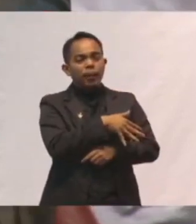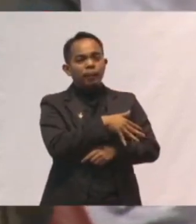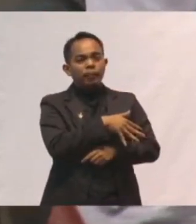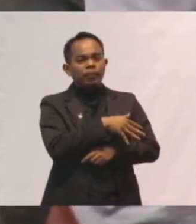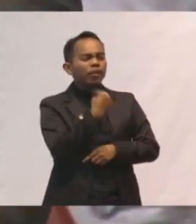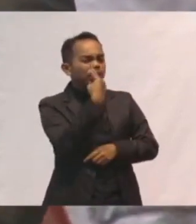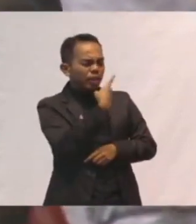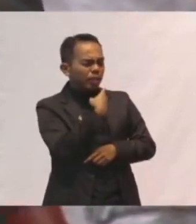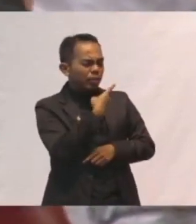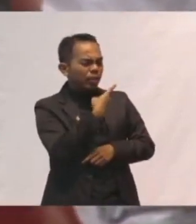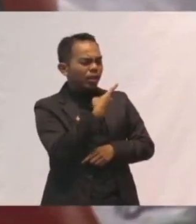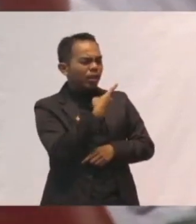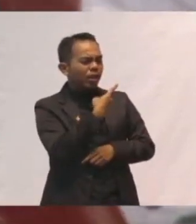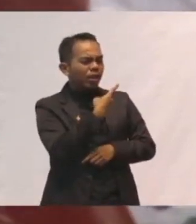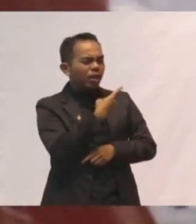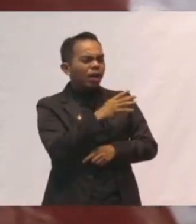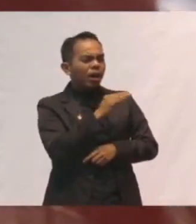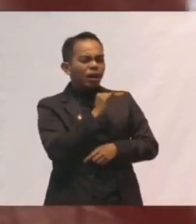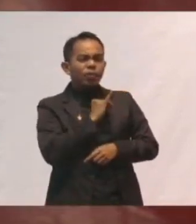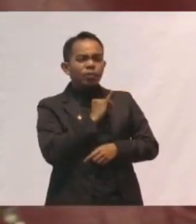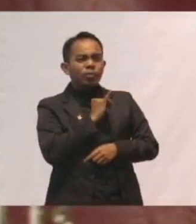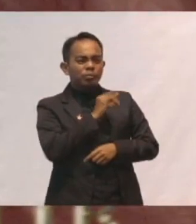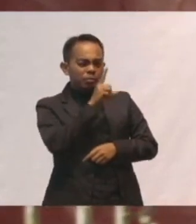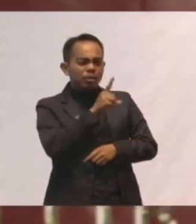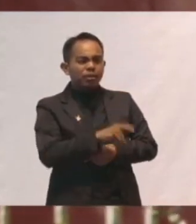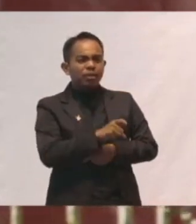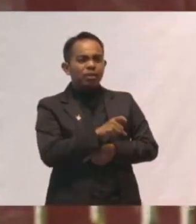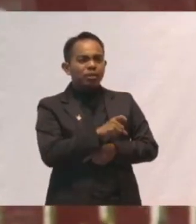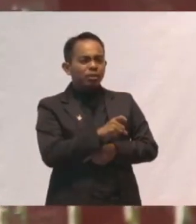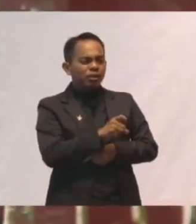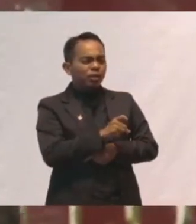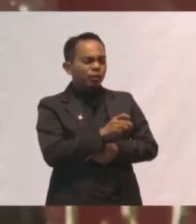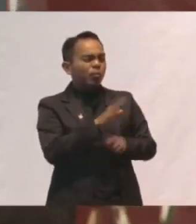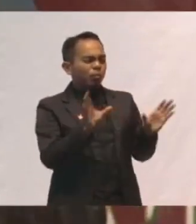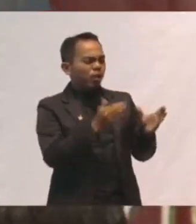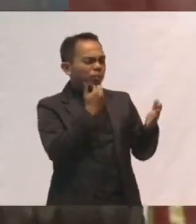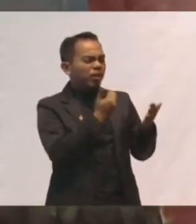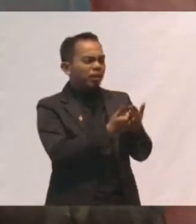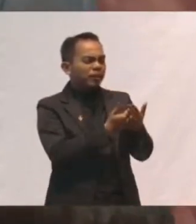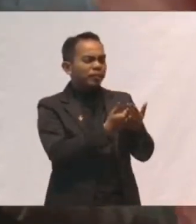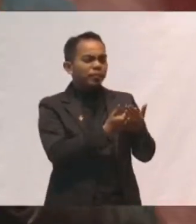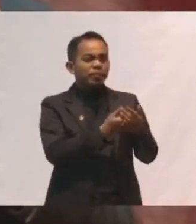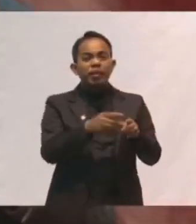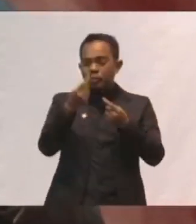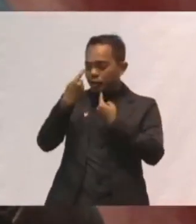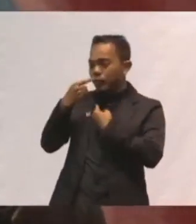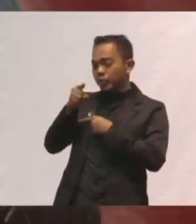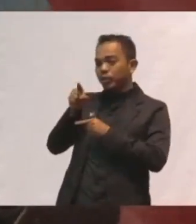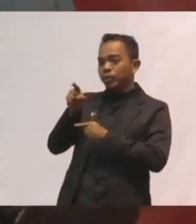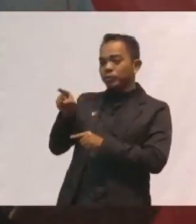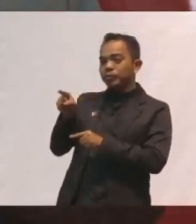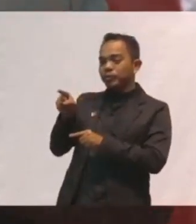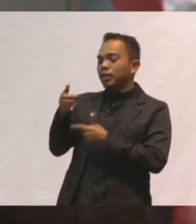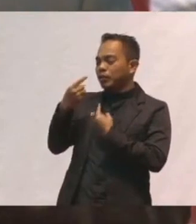kepada siapakah yang paling berhak saya kena buat kebaikan? Lalu